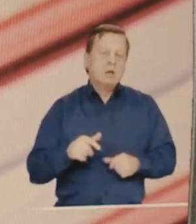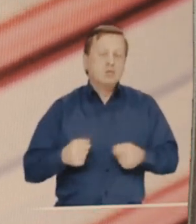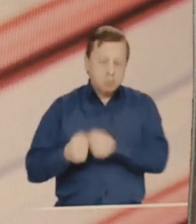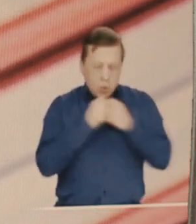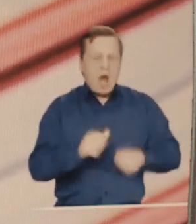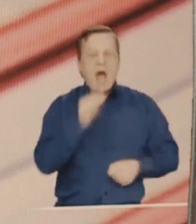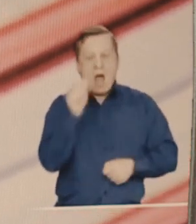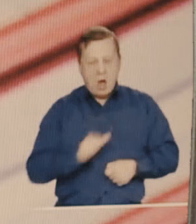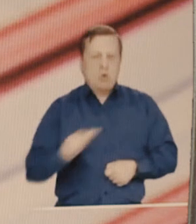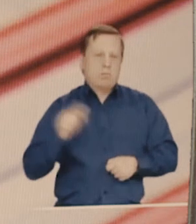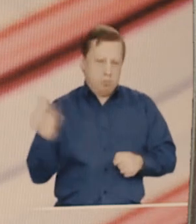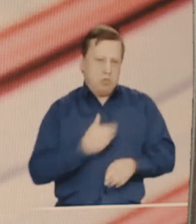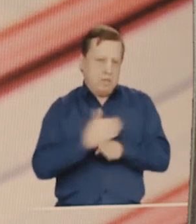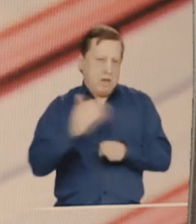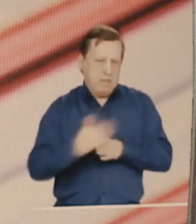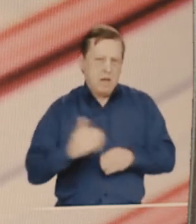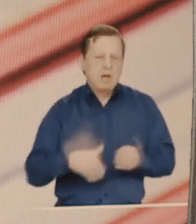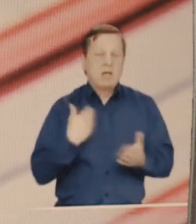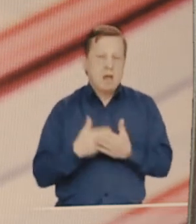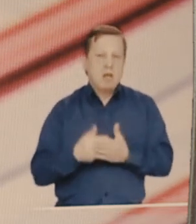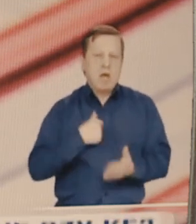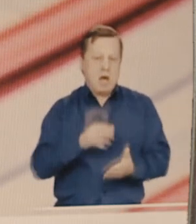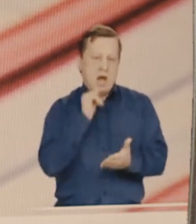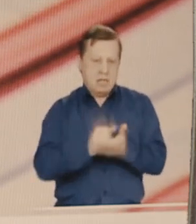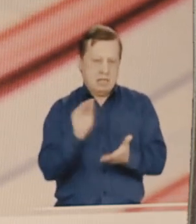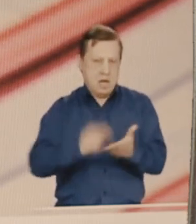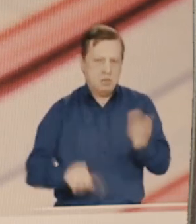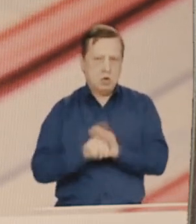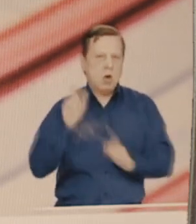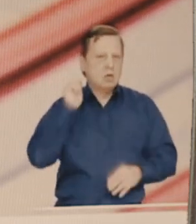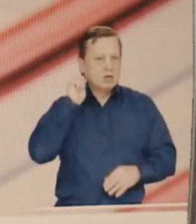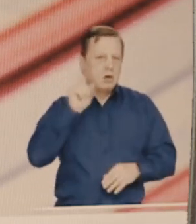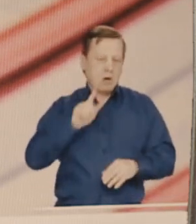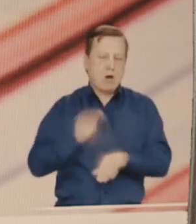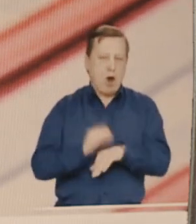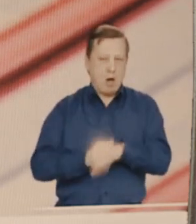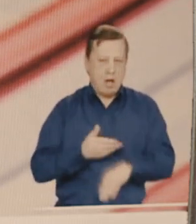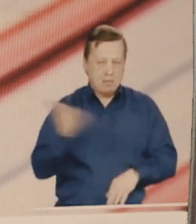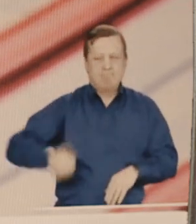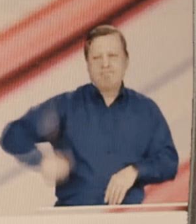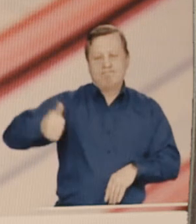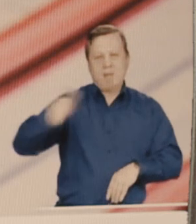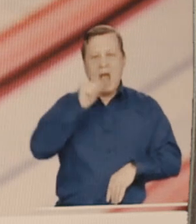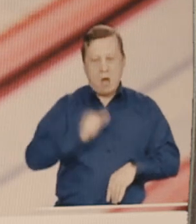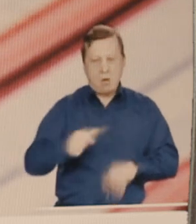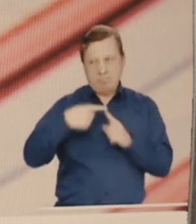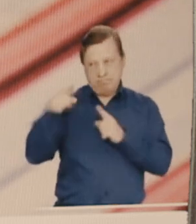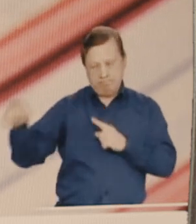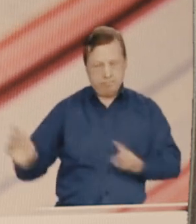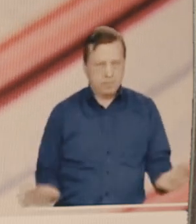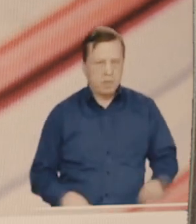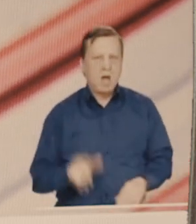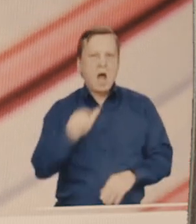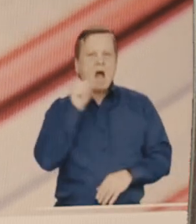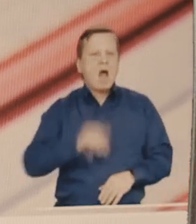ona jest projektem bardzo ważnym. Dlatego właśnie napisałem list, tak jak wspomniałem, do koleżanek i kolegów przywódców europejskich. Ale przede wszystkim w